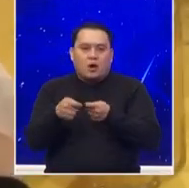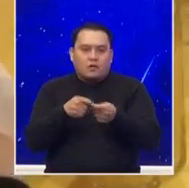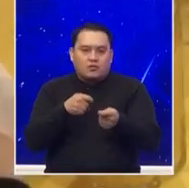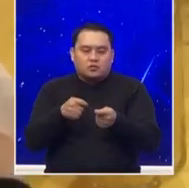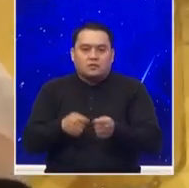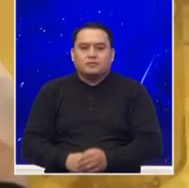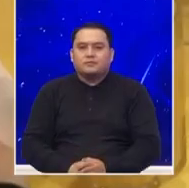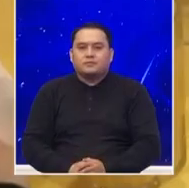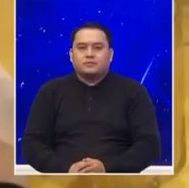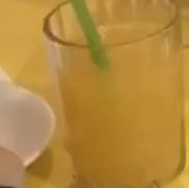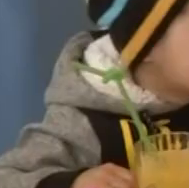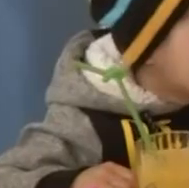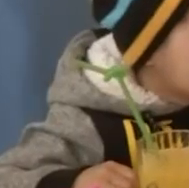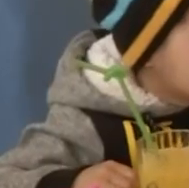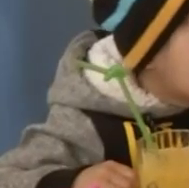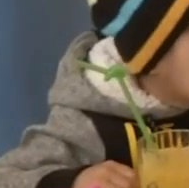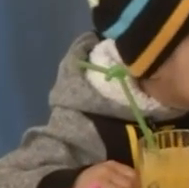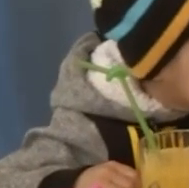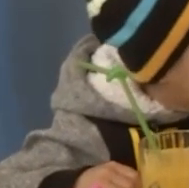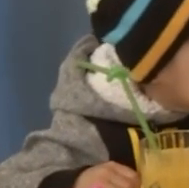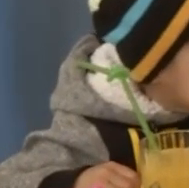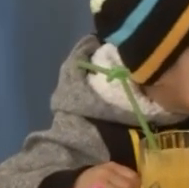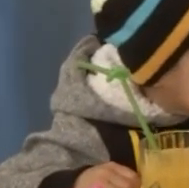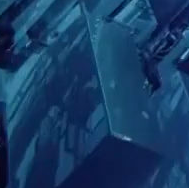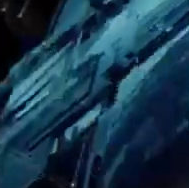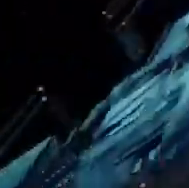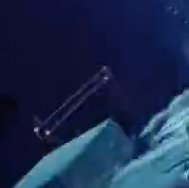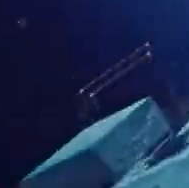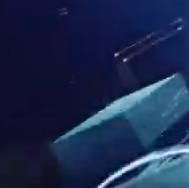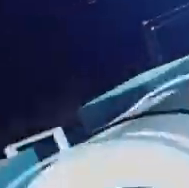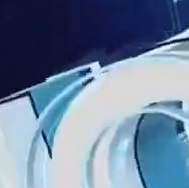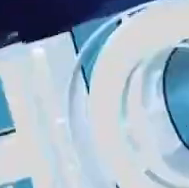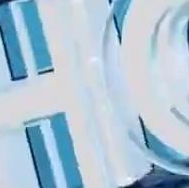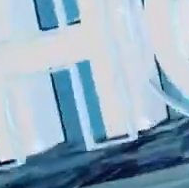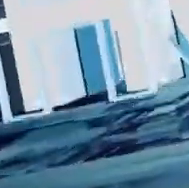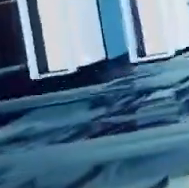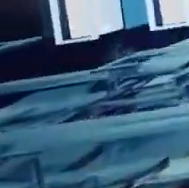области. Аделя Кжаркенова, Ербол Атантелов, телеканал ЖТСУ.